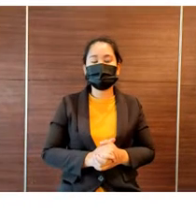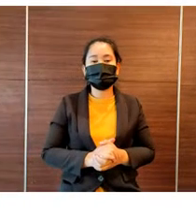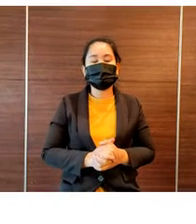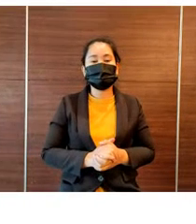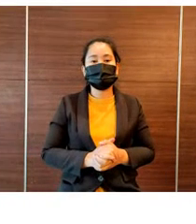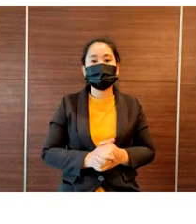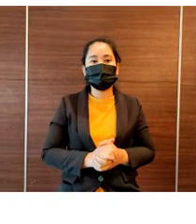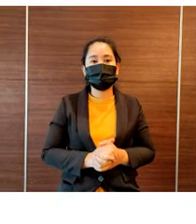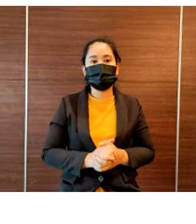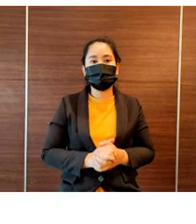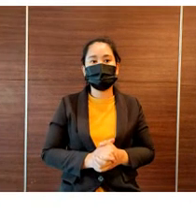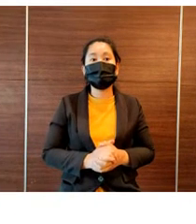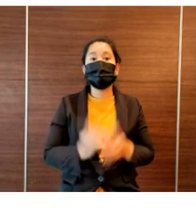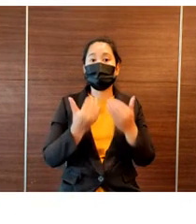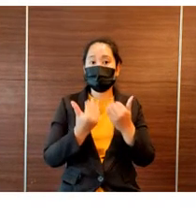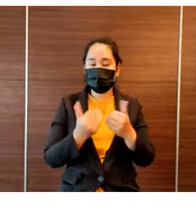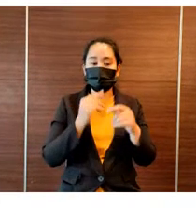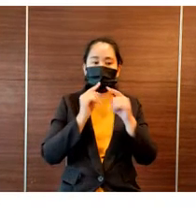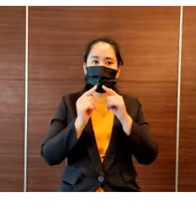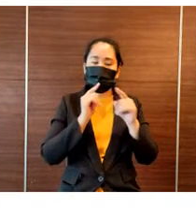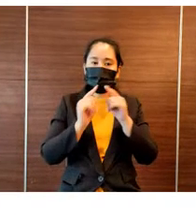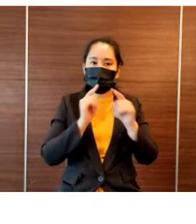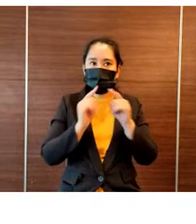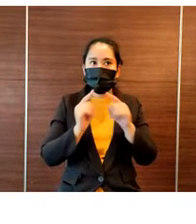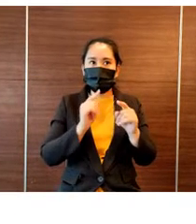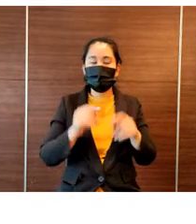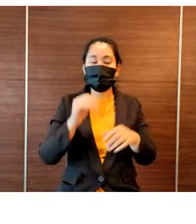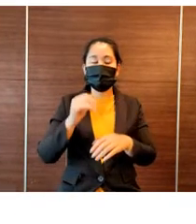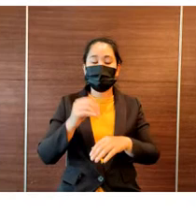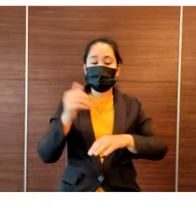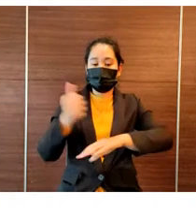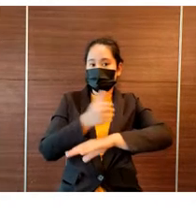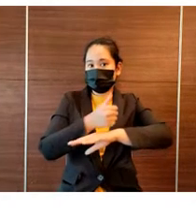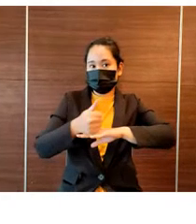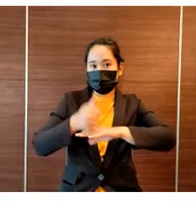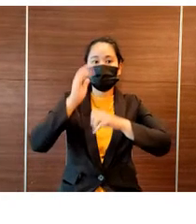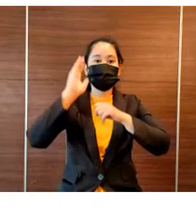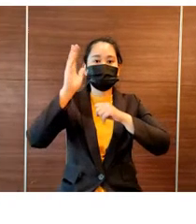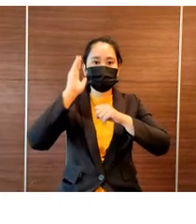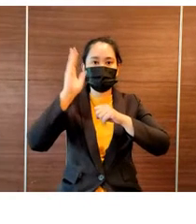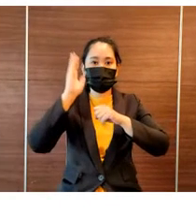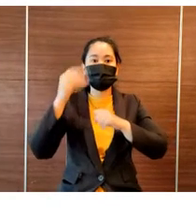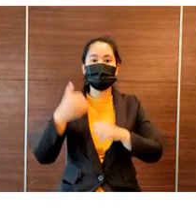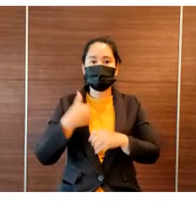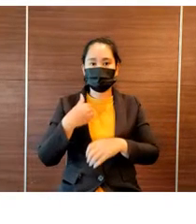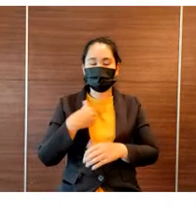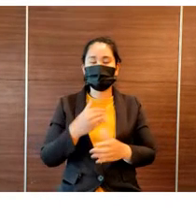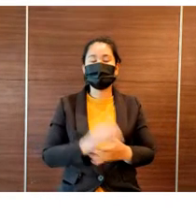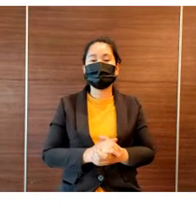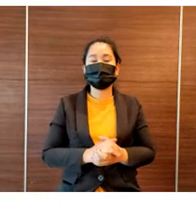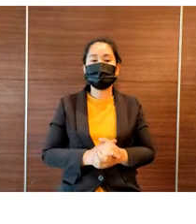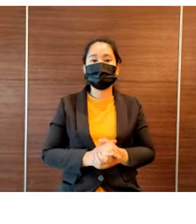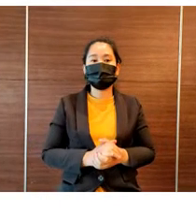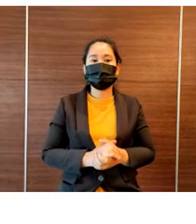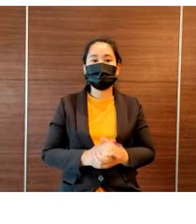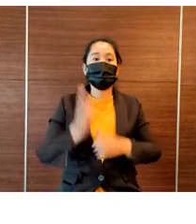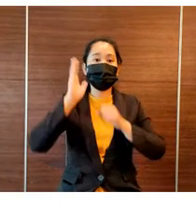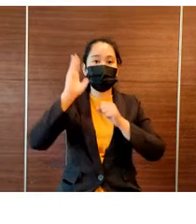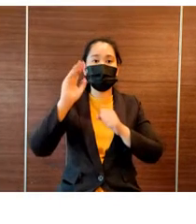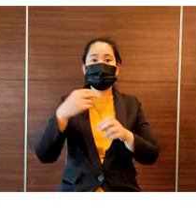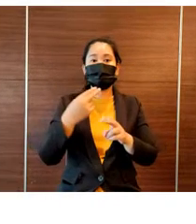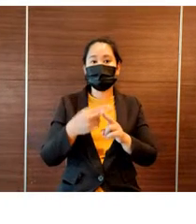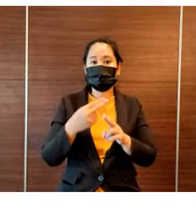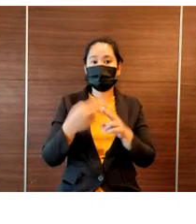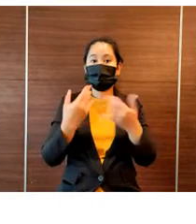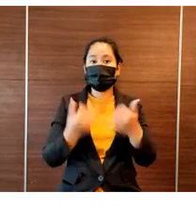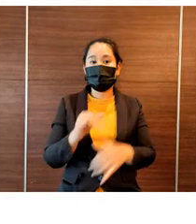จะมีขึ้นมาคุยกันหลายคนนะคะก็จะมีคุณชาวพิชานนะคะคุณชาวพิชานเตโชหรือคุณ